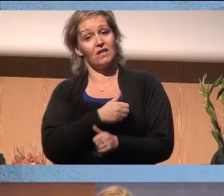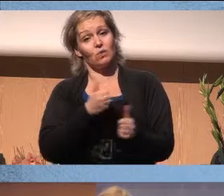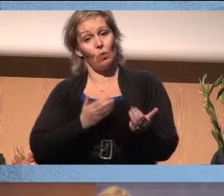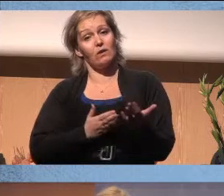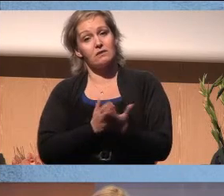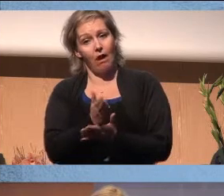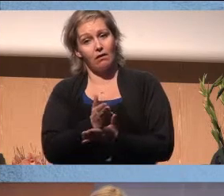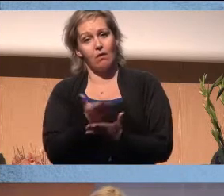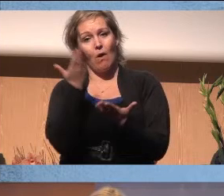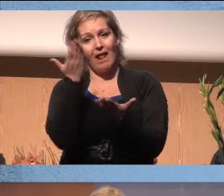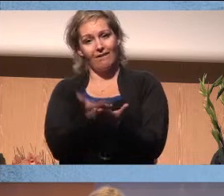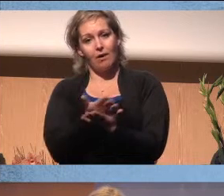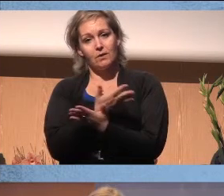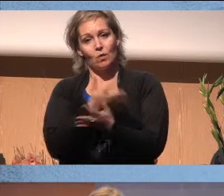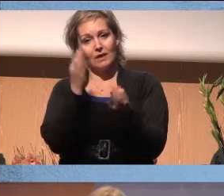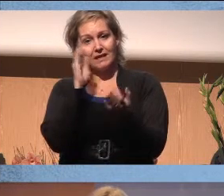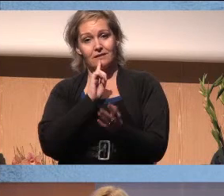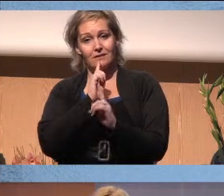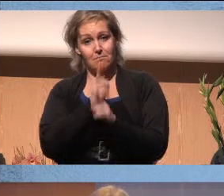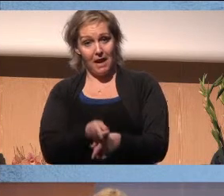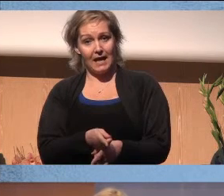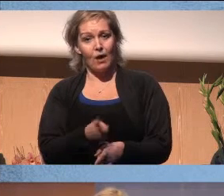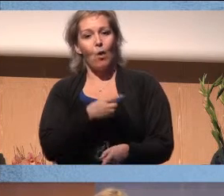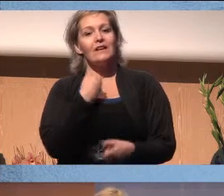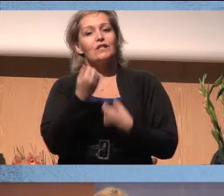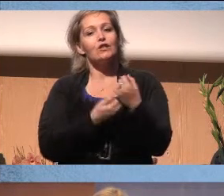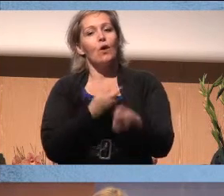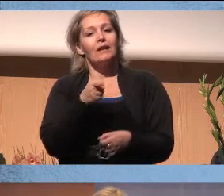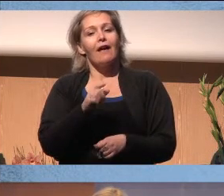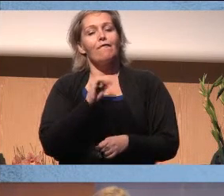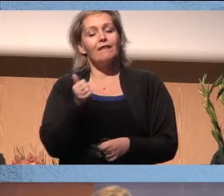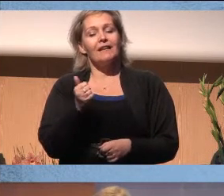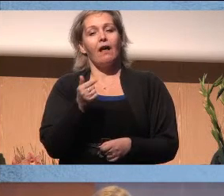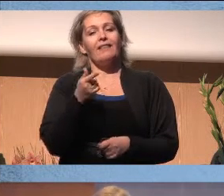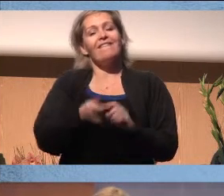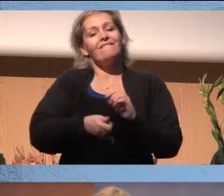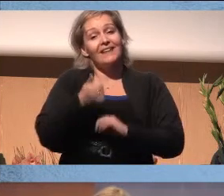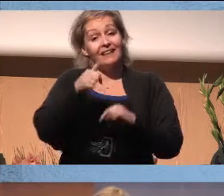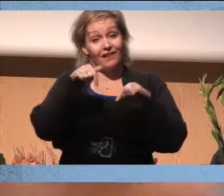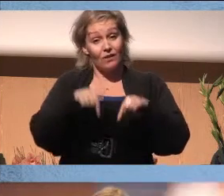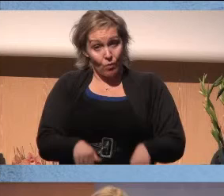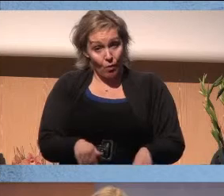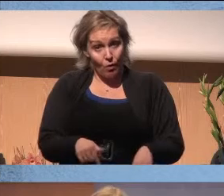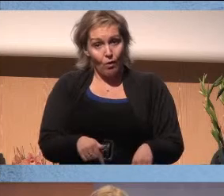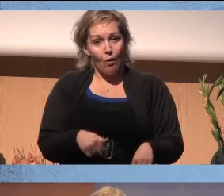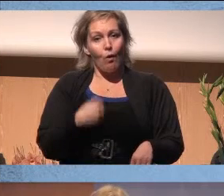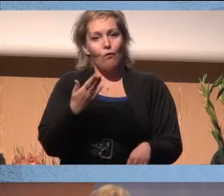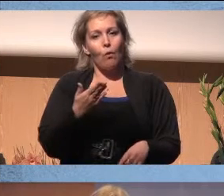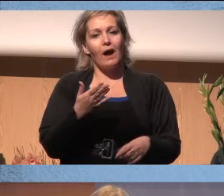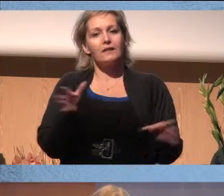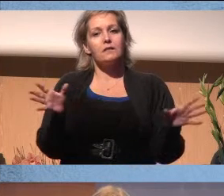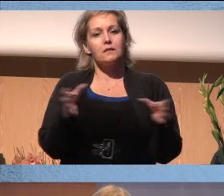stor sak å legge frem en stortingsmelding. Og vi skal gjøre det fordi at det er viktig nå å få en